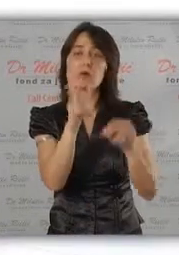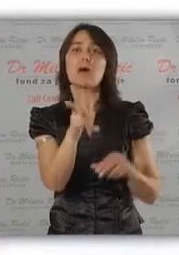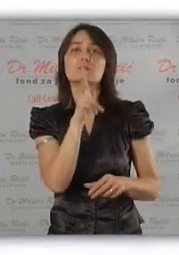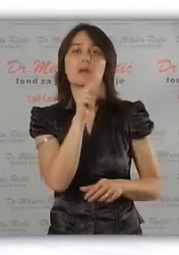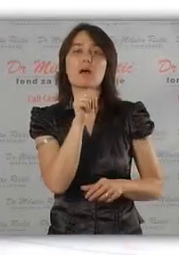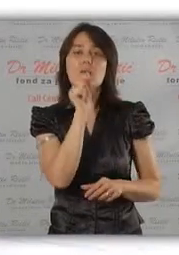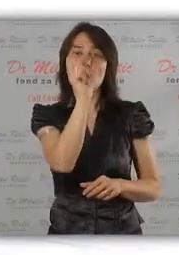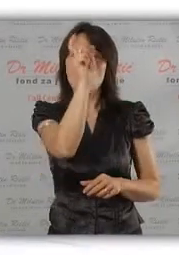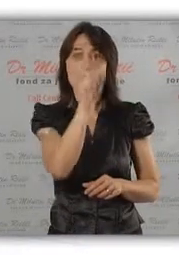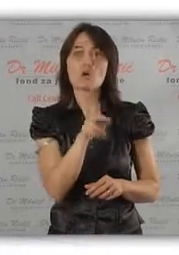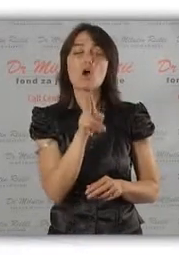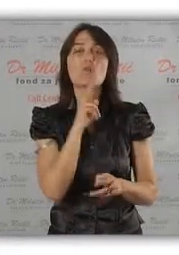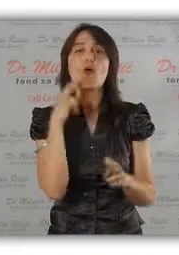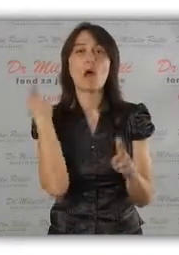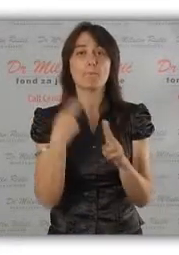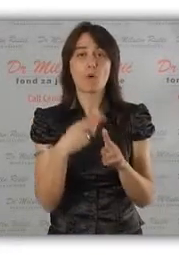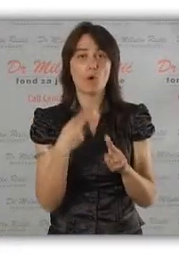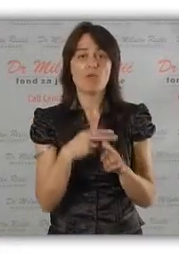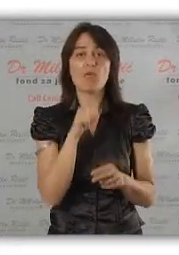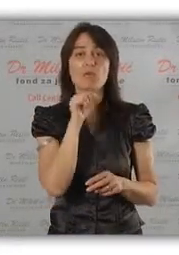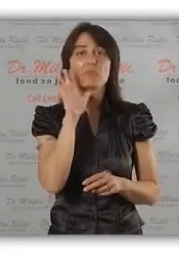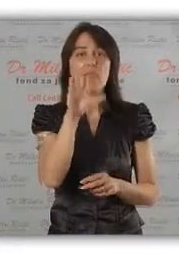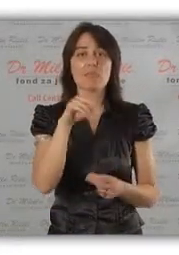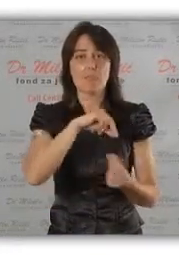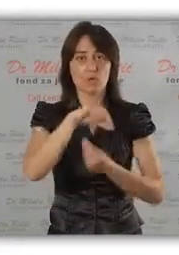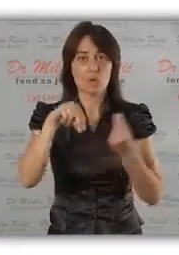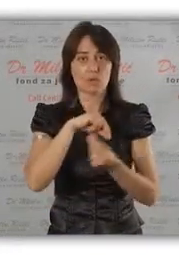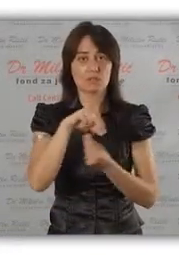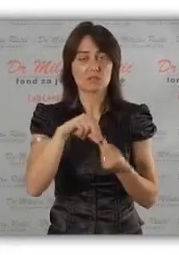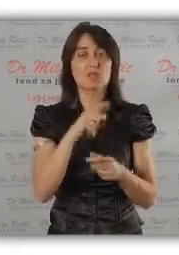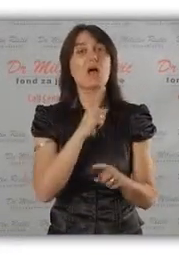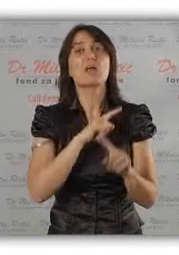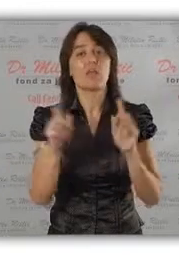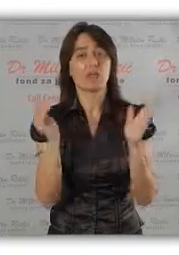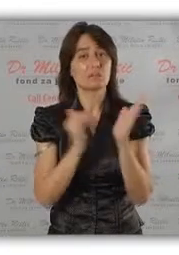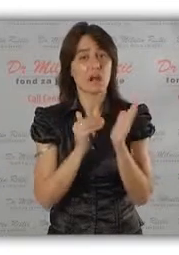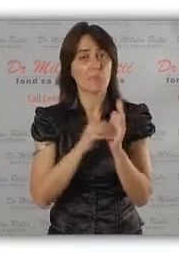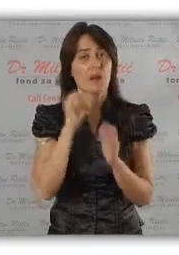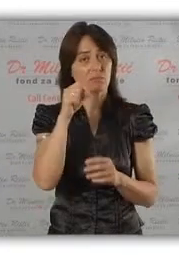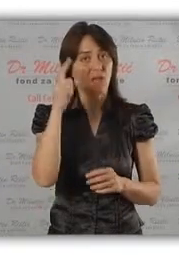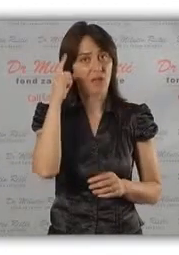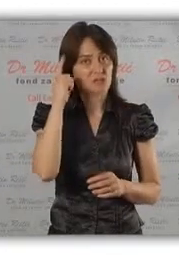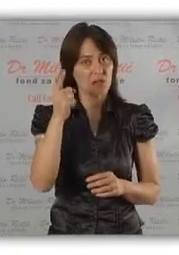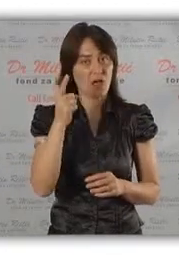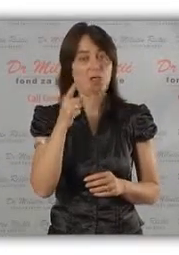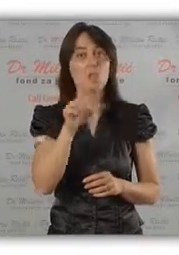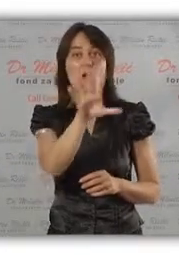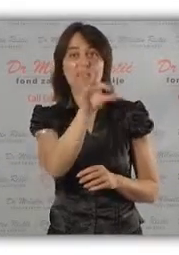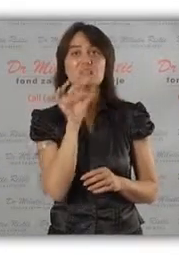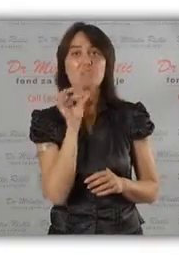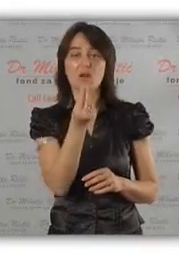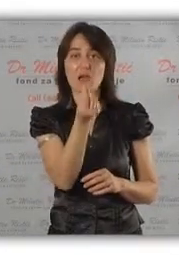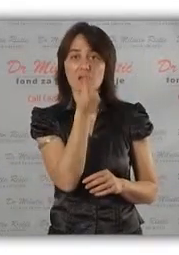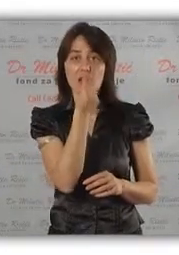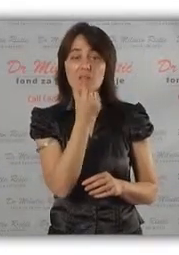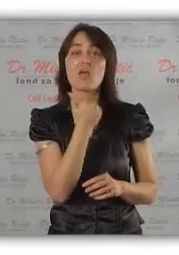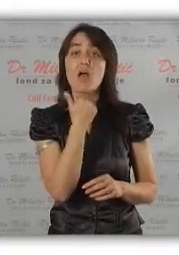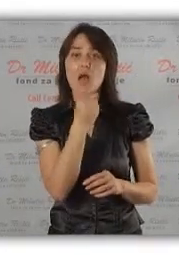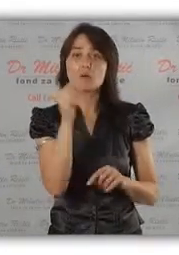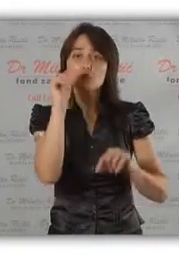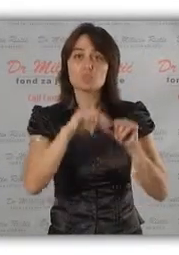ishrana zahteva edukaciju i osobe koja obole od celijakije i njene porodice, jer trebaju da znaju